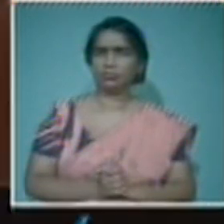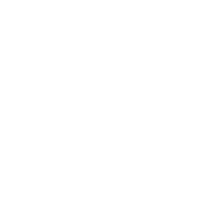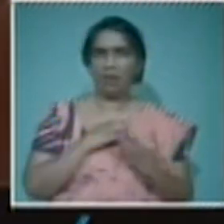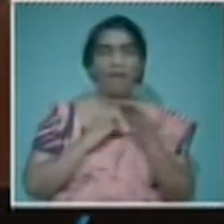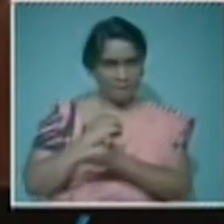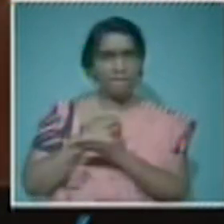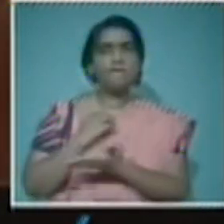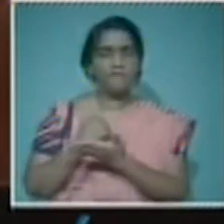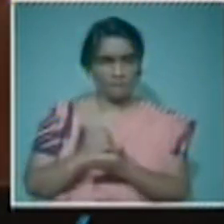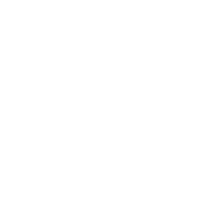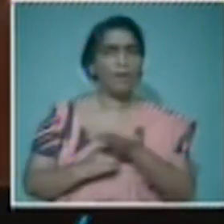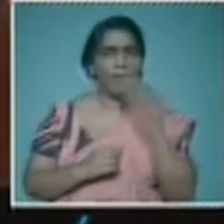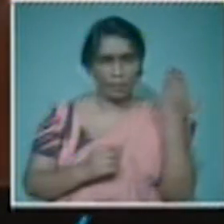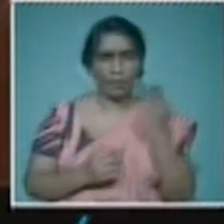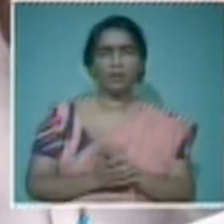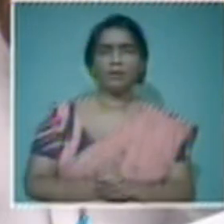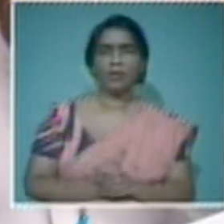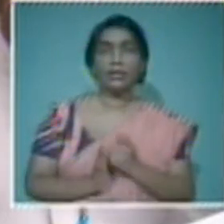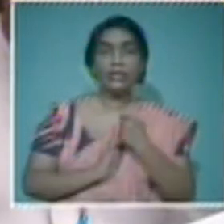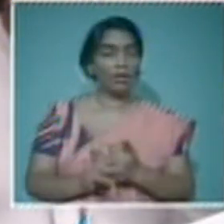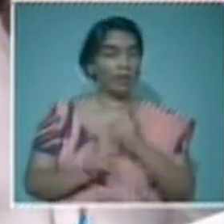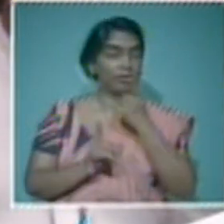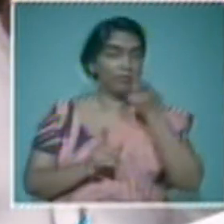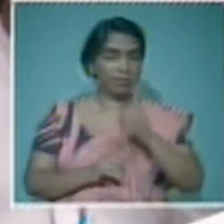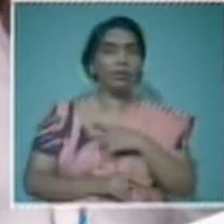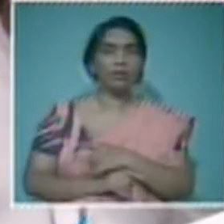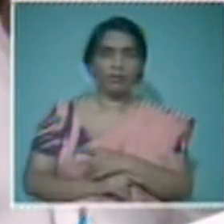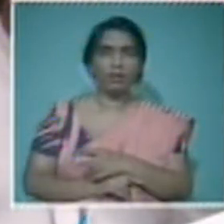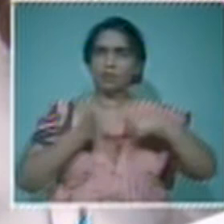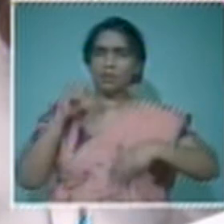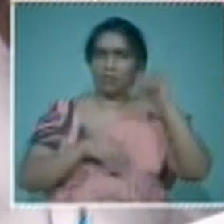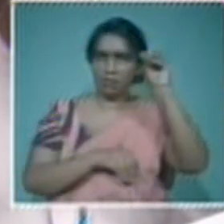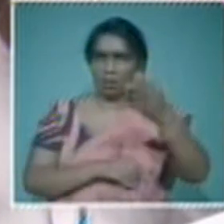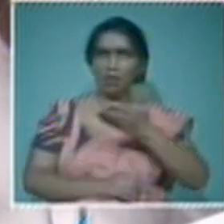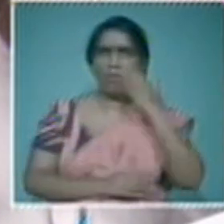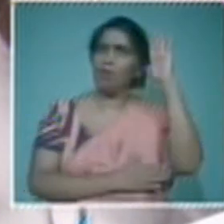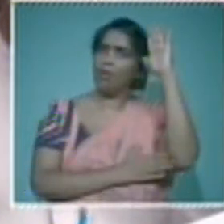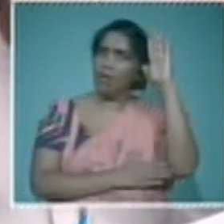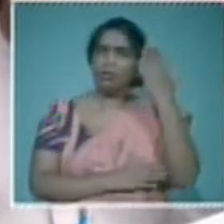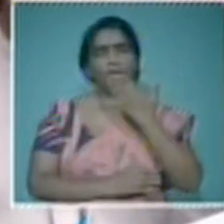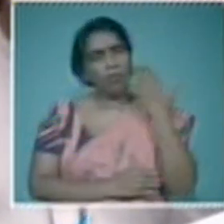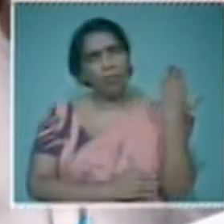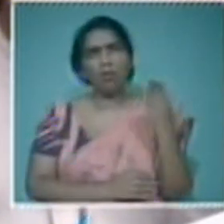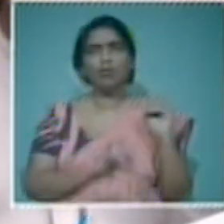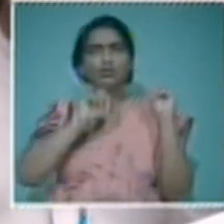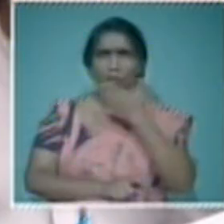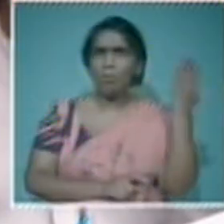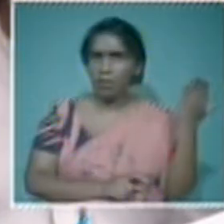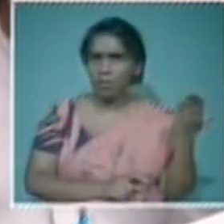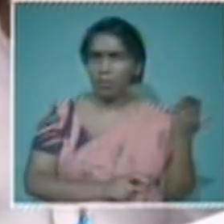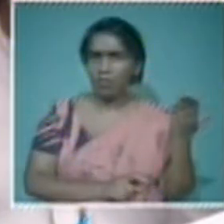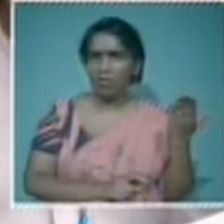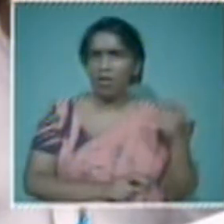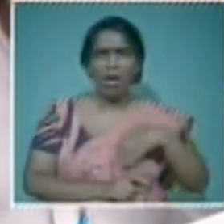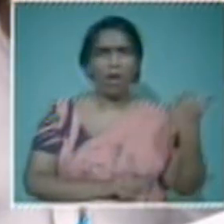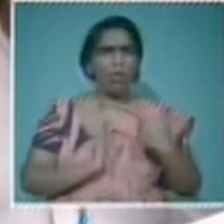නැහැ. ප්‍රතිපාදන තියෙනවා. ස්ථාවර නියෝග 90 කටාඩින් ඡන්ද දෙන්න පුළුවන්. අත් උස්සලා ඡන්ද දෙන්න පුළුවන්. ඒක Zoom එකේ බලන්න පුළුවන්. මේ